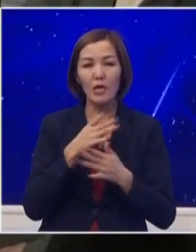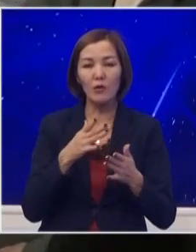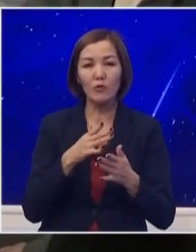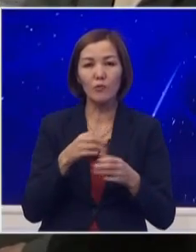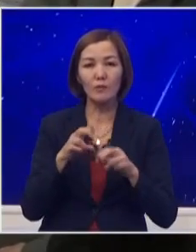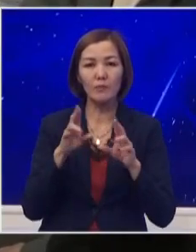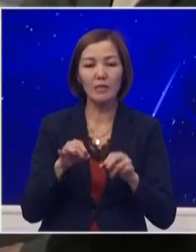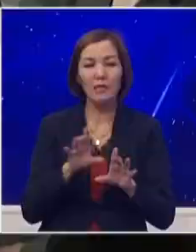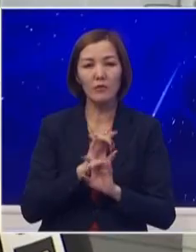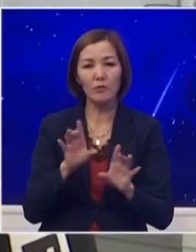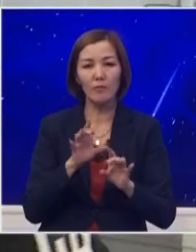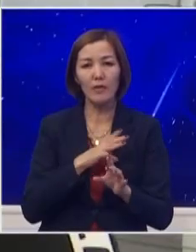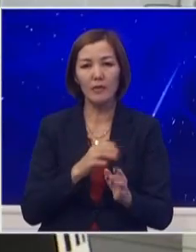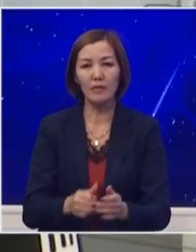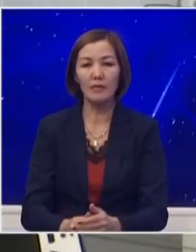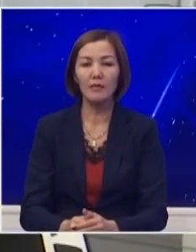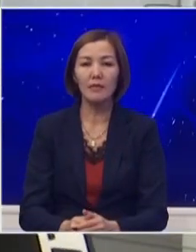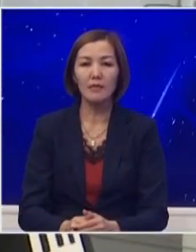мамандық жайын баяндады.